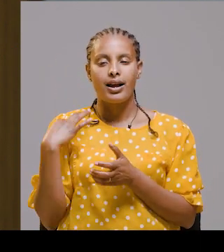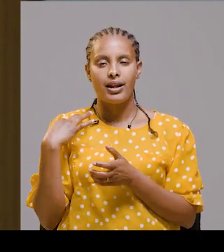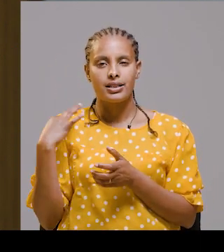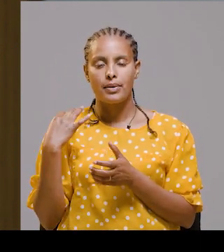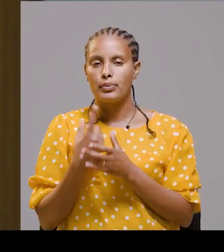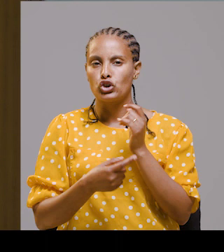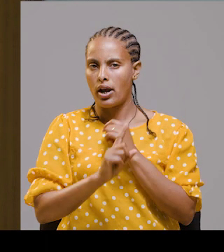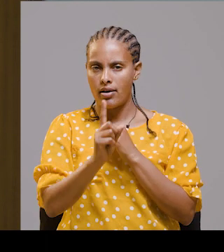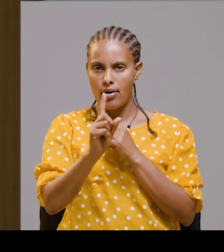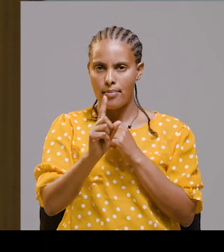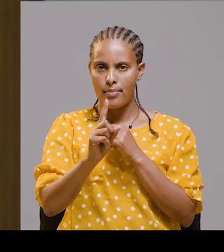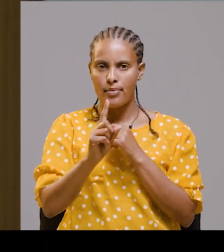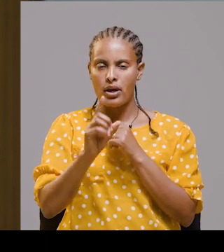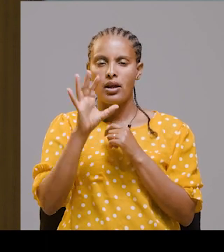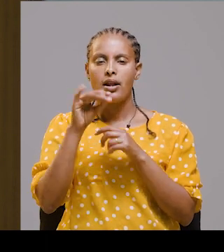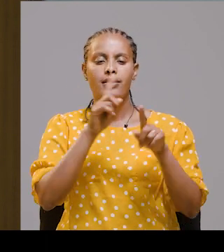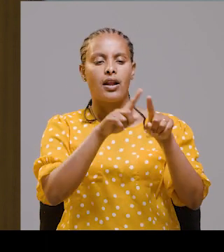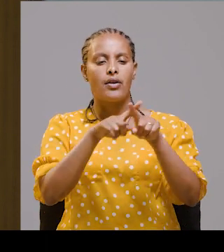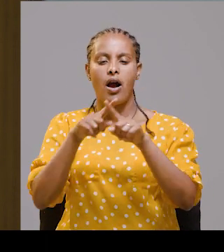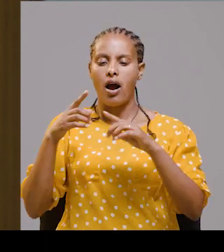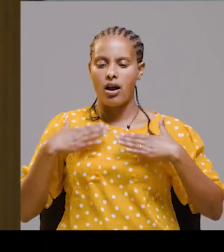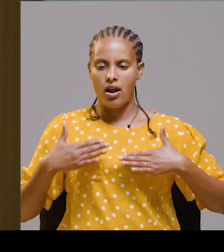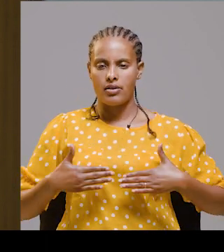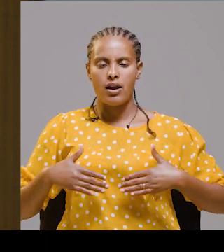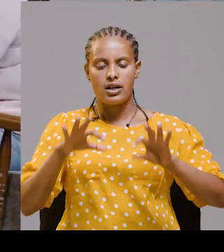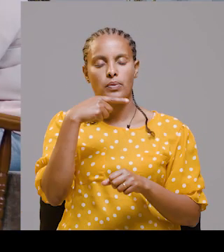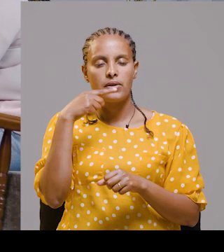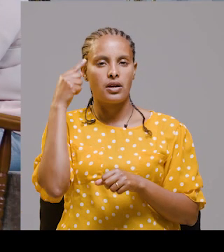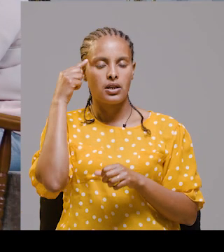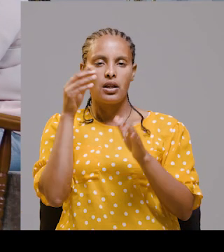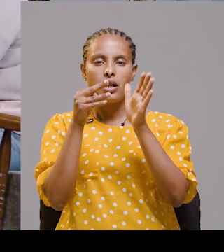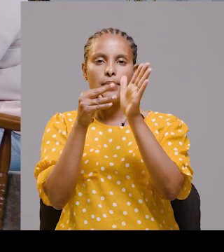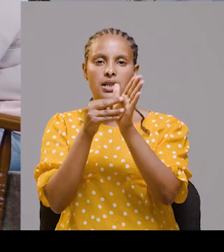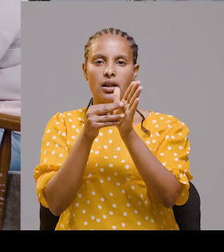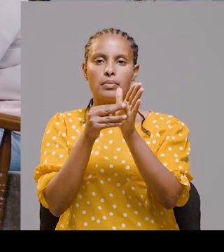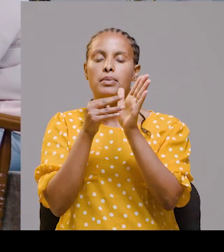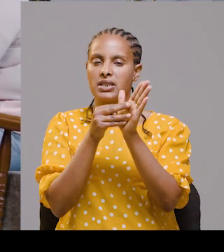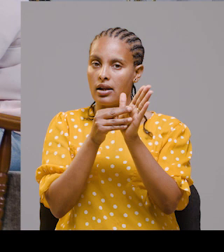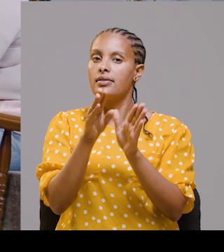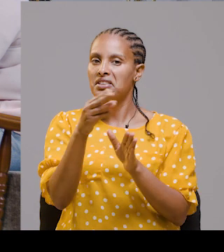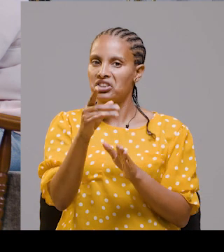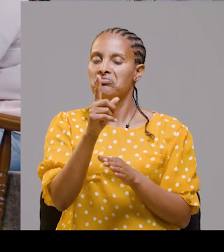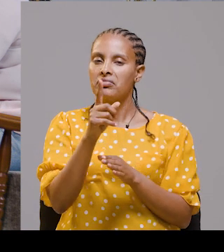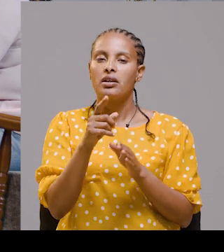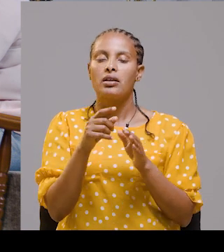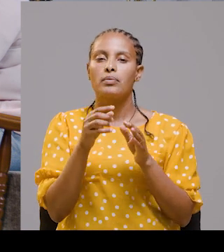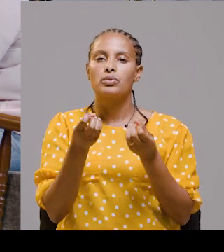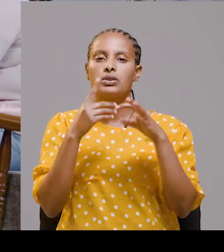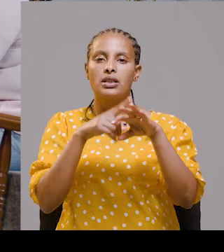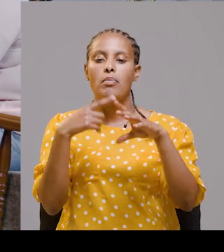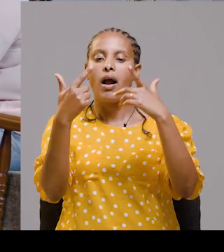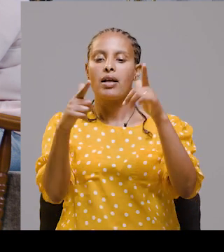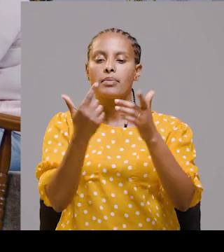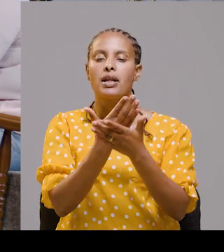ለግለሰቦች ብቻ ሳይሆን ለተለያዩ አካላትም አስፈላጊ ነው። ለምሳሌ ለአንድ ምሳሌ ልስጥሽ። ብዙ ጊዜ